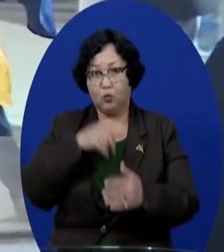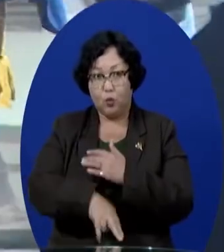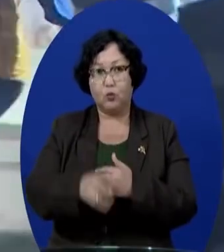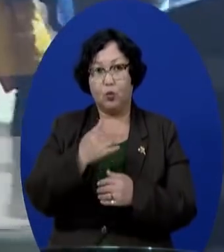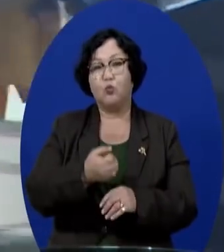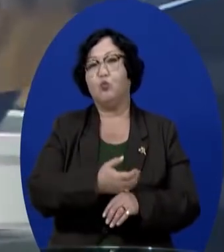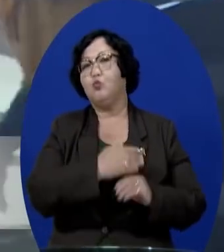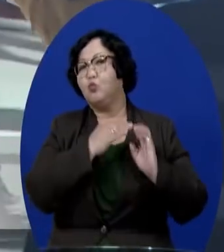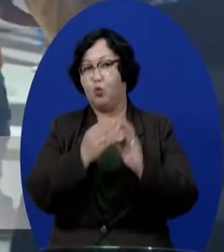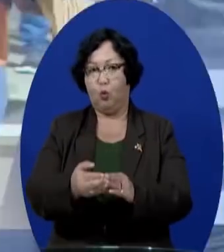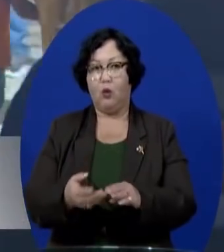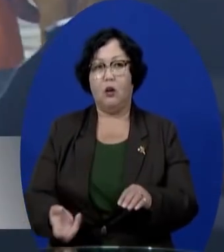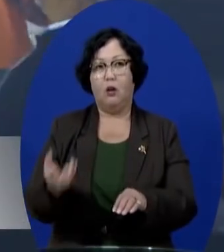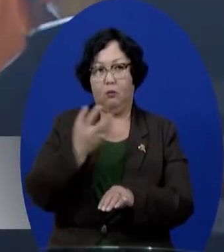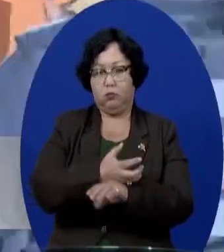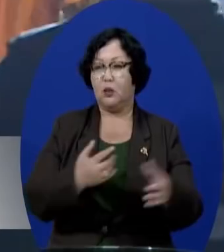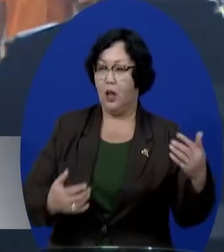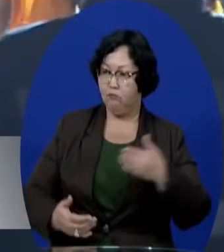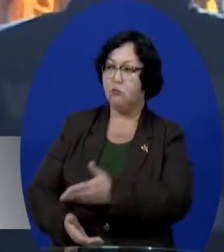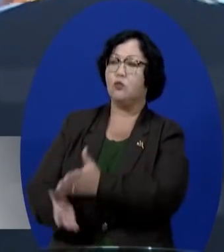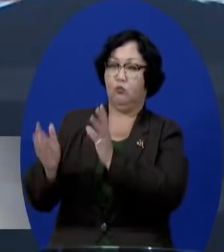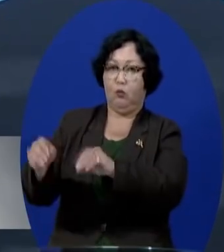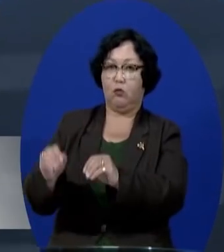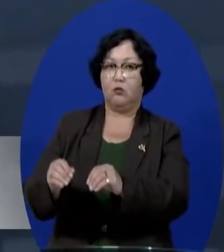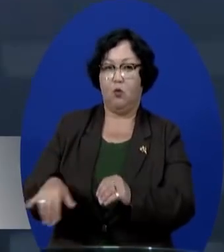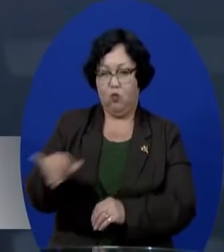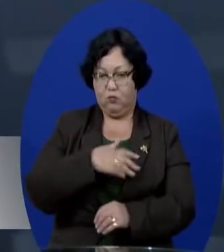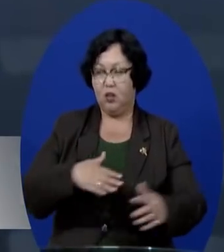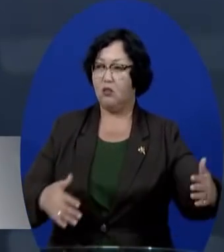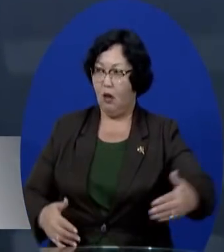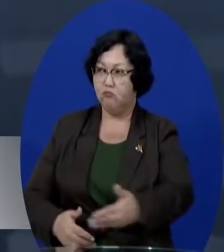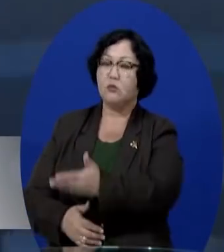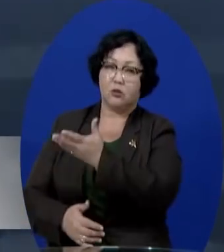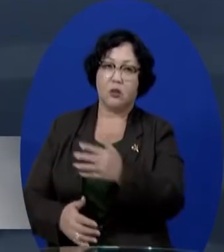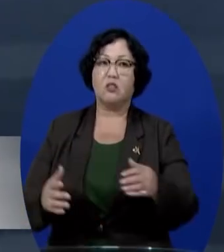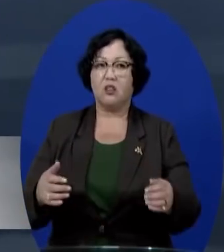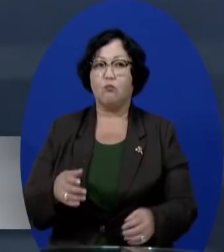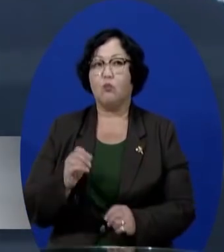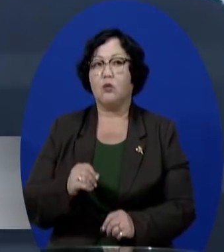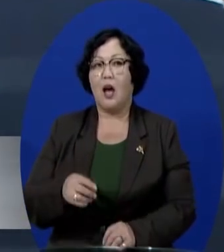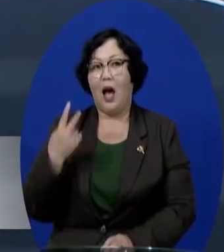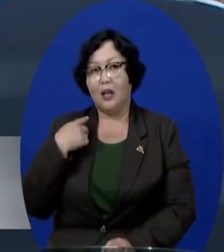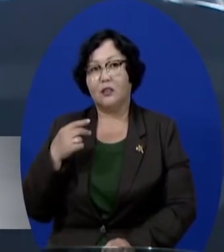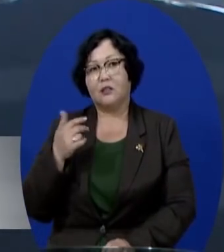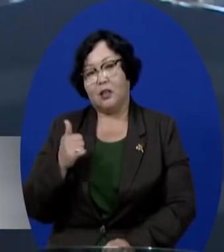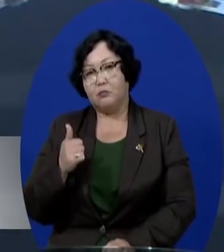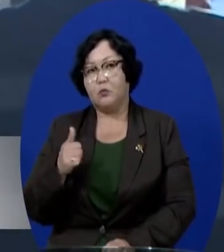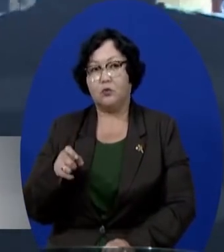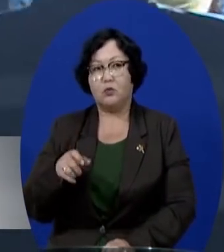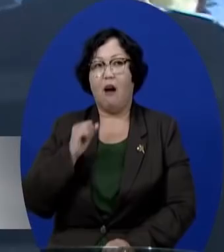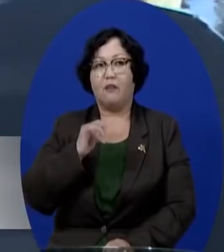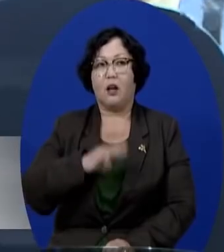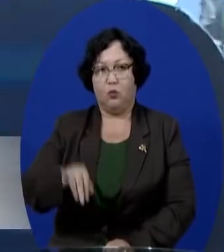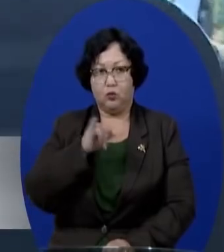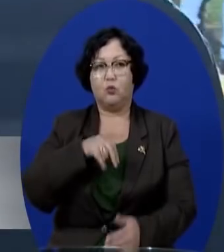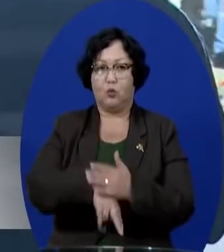нүүлгэн шилжүүлэхэд дамжин өнгөрөх бололцоогоор хангаж байна. Британи, Герман зэрэг улсууд Афганаас тодорхой тооны дүрвөгчдийг бас хүлээн авч